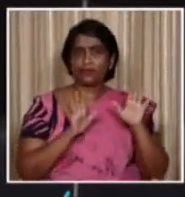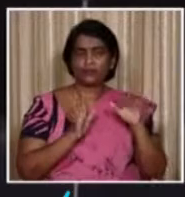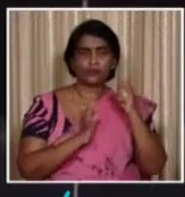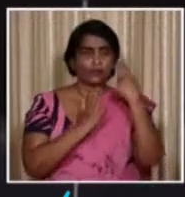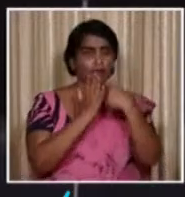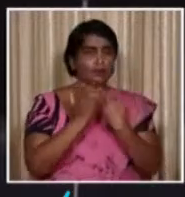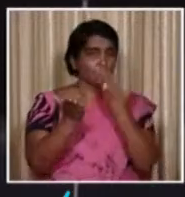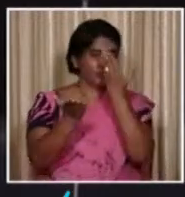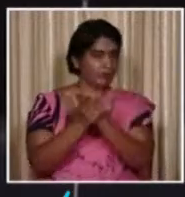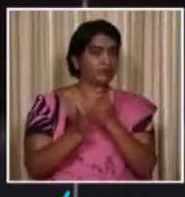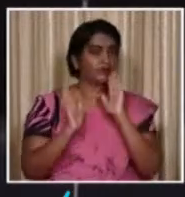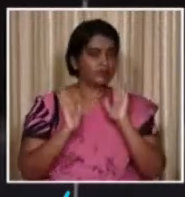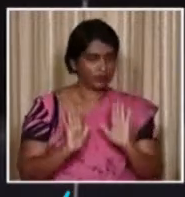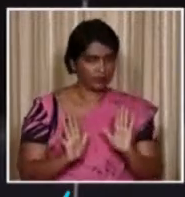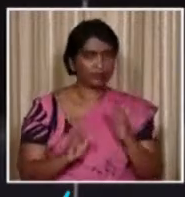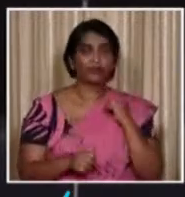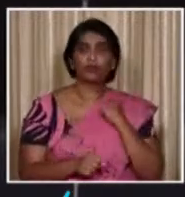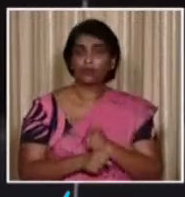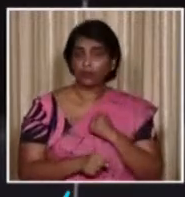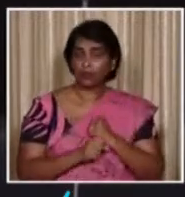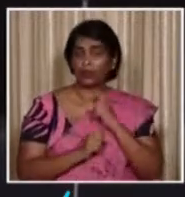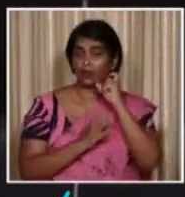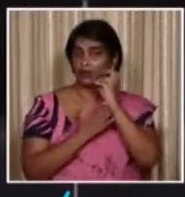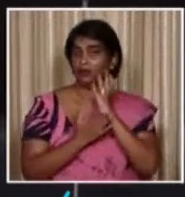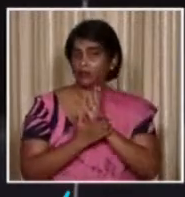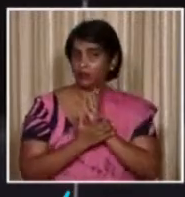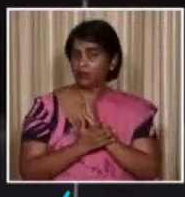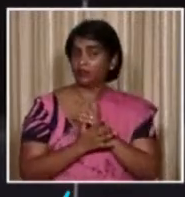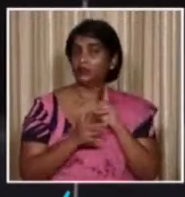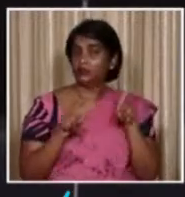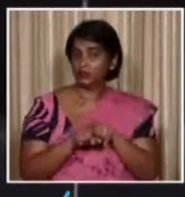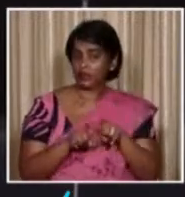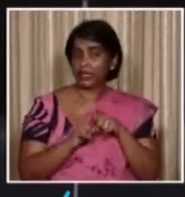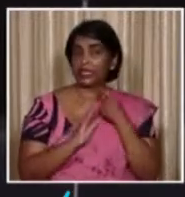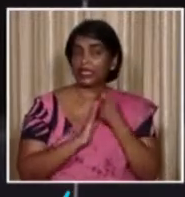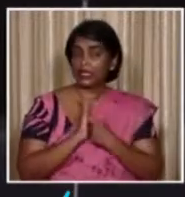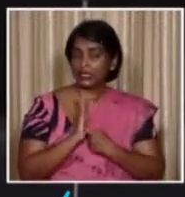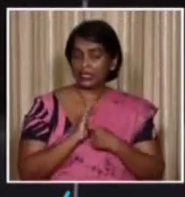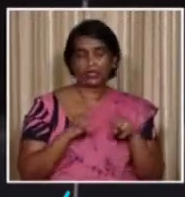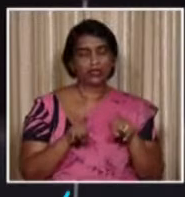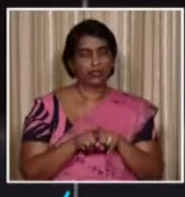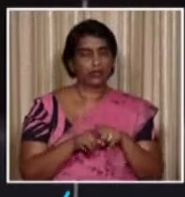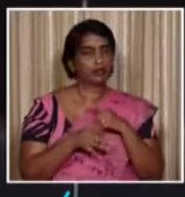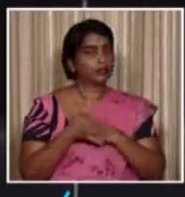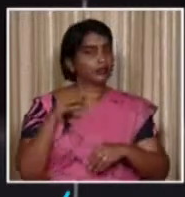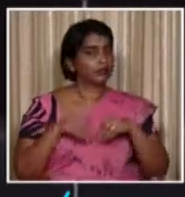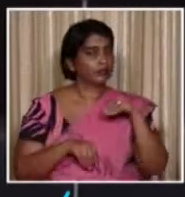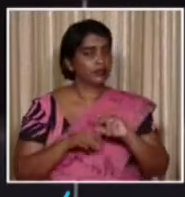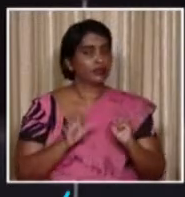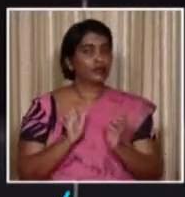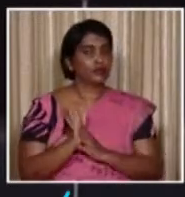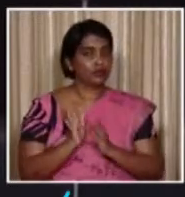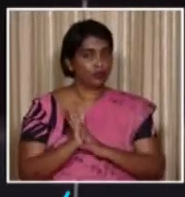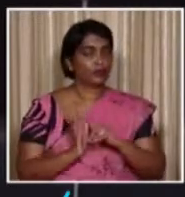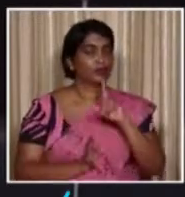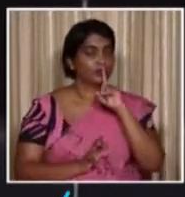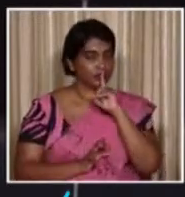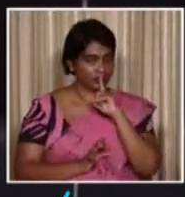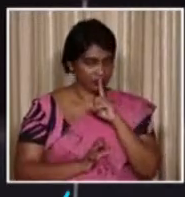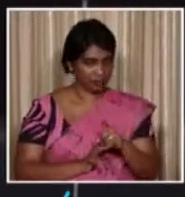යෝජනා දීලා නමුත් ආණ්ඩු ක්‍රම ව්‍යවස්ථාව හා අදාළ නීති අනුව මැතිවරණ කොමිසම කියලා